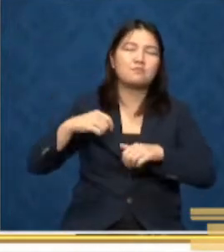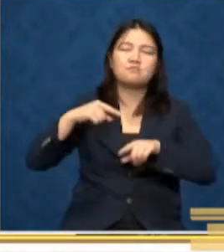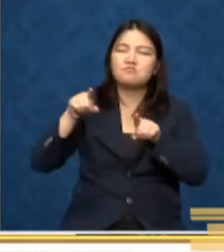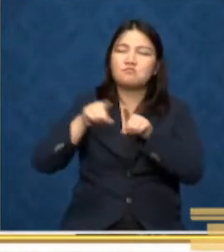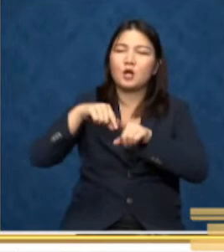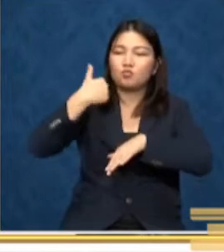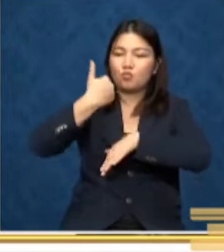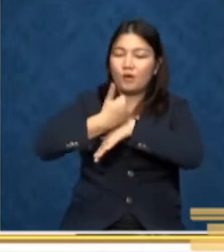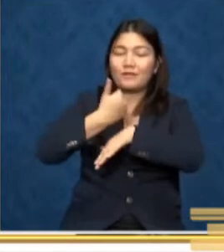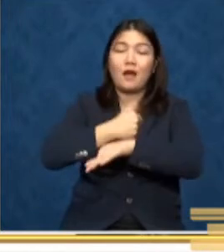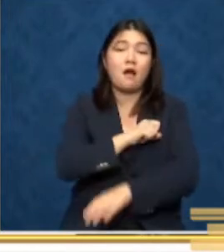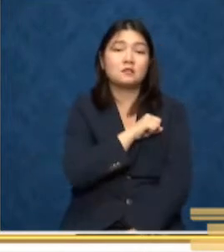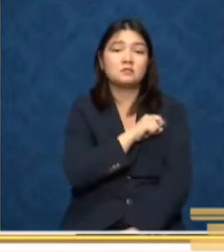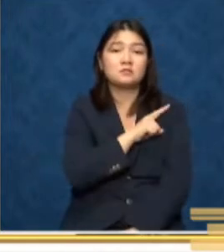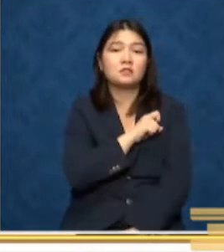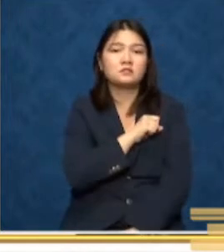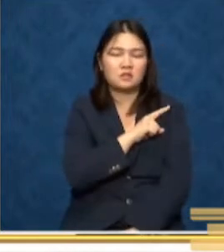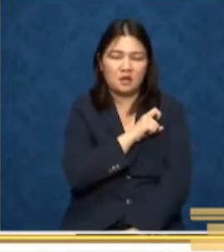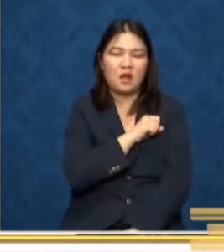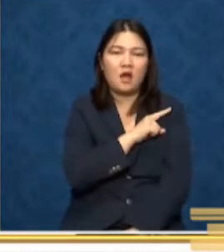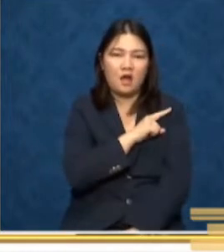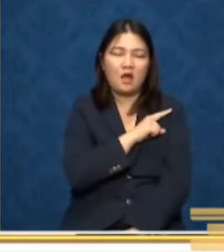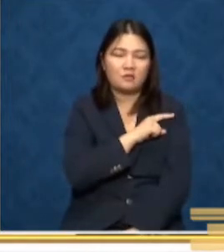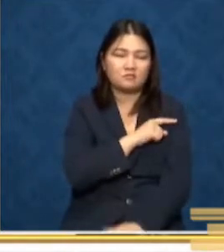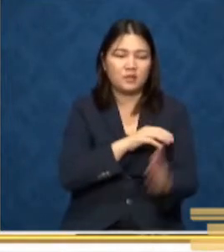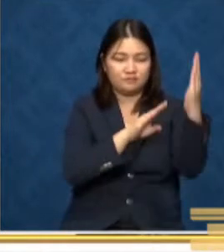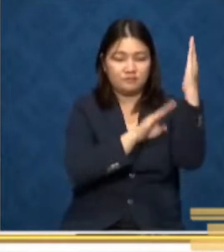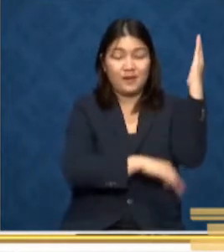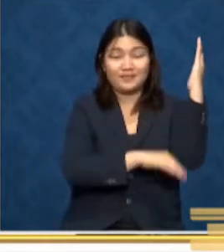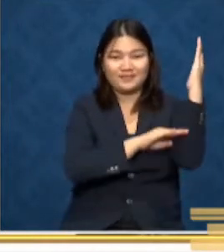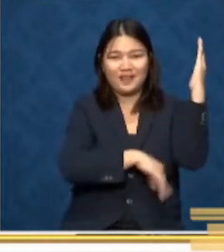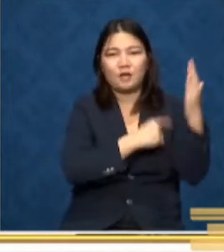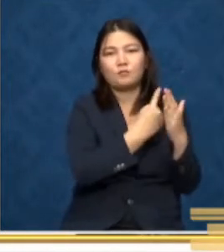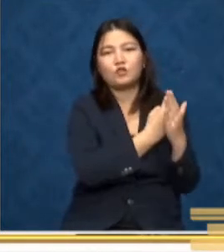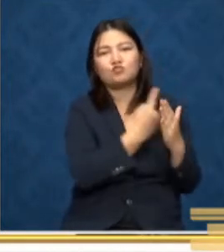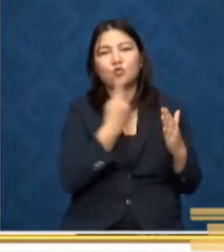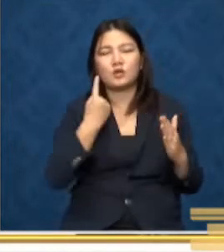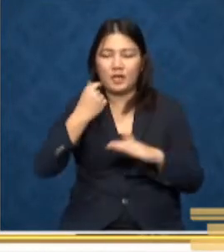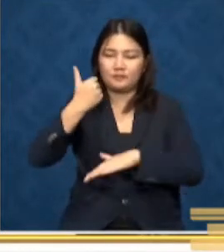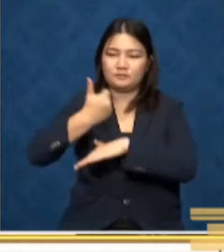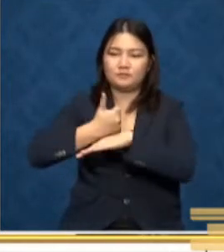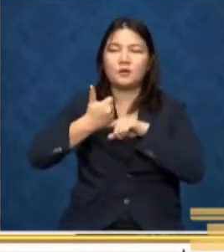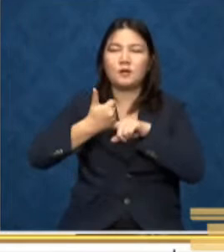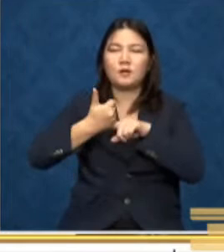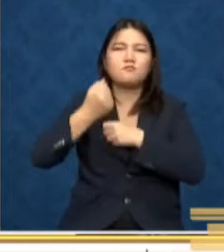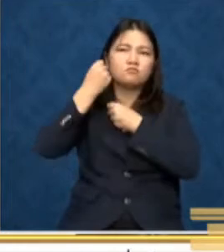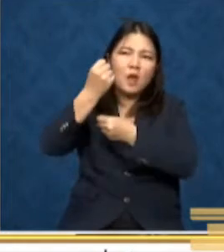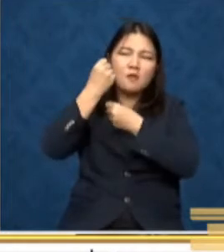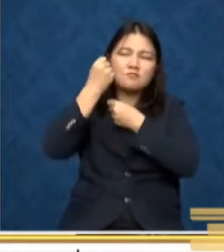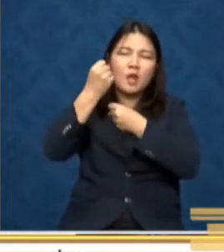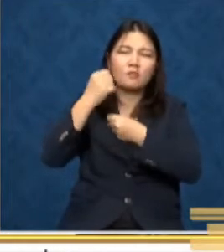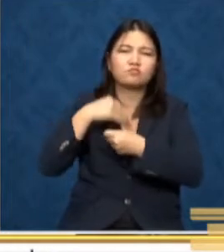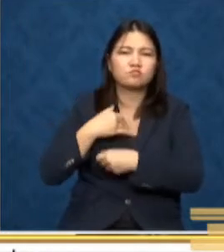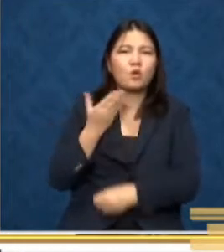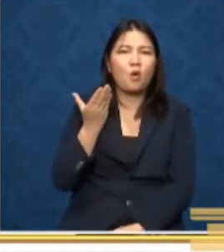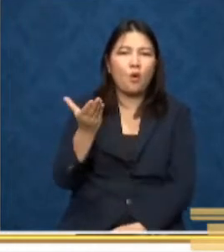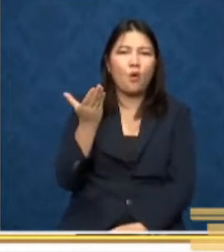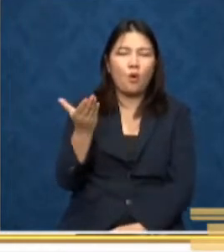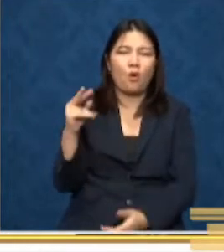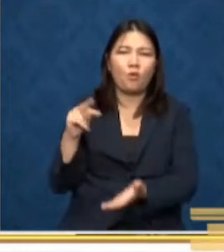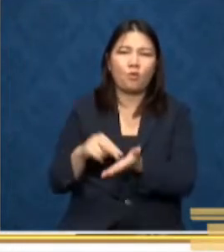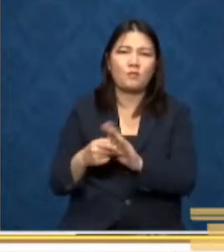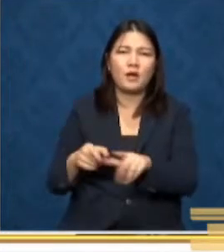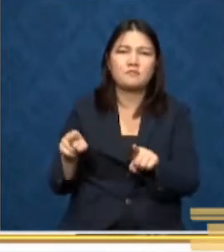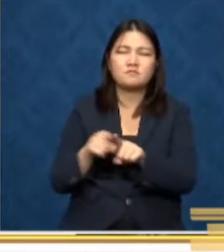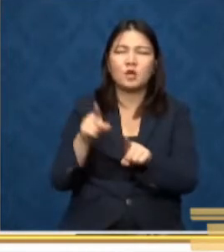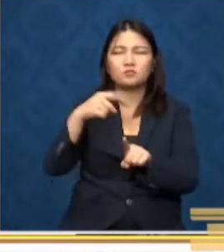เป็นตัวแทนของพี่น้องใน3จังหวัดชายแดนใต้มีการเรียกร้องความเป็นธรรมเพื่อจะรักษาอัตลักษณ์ของเ